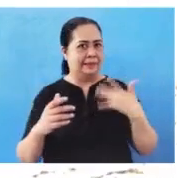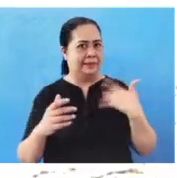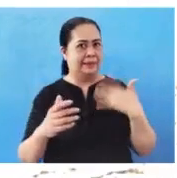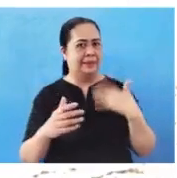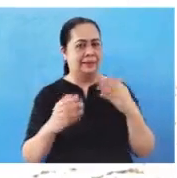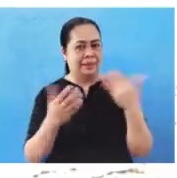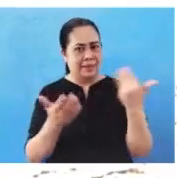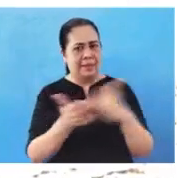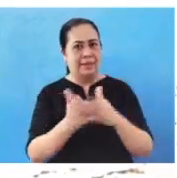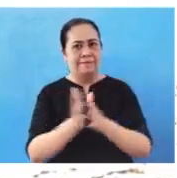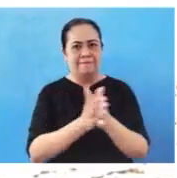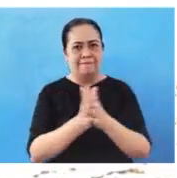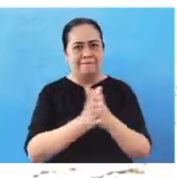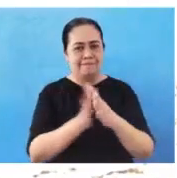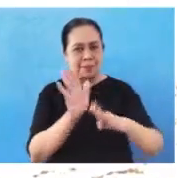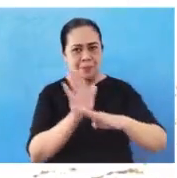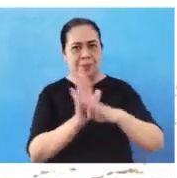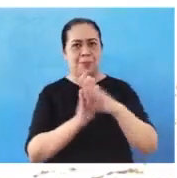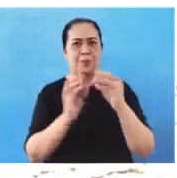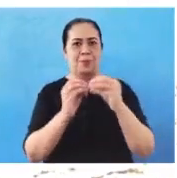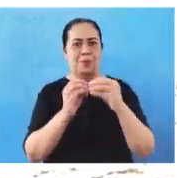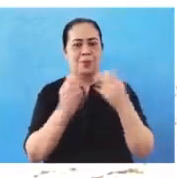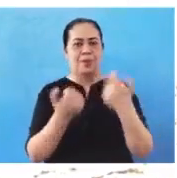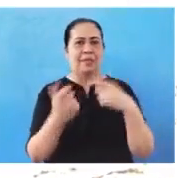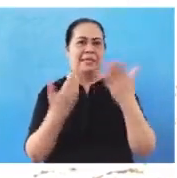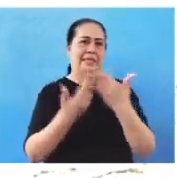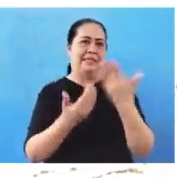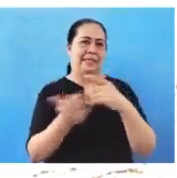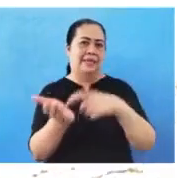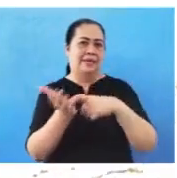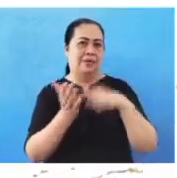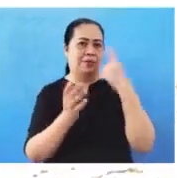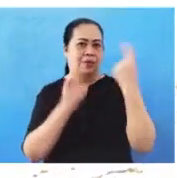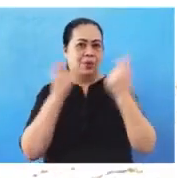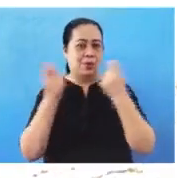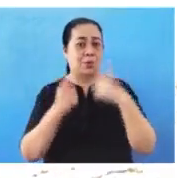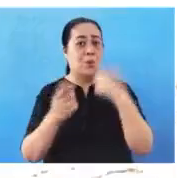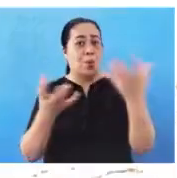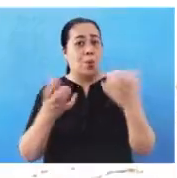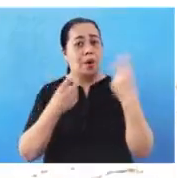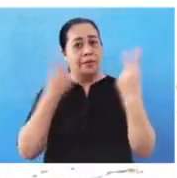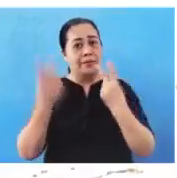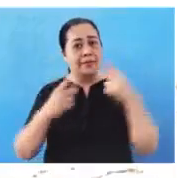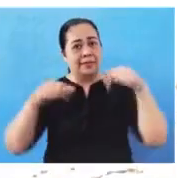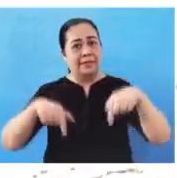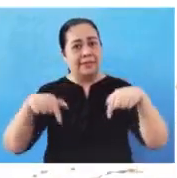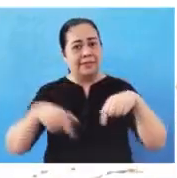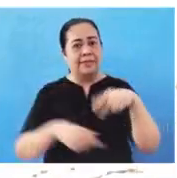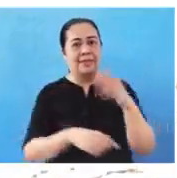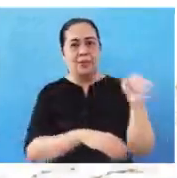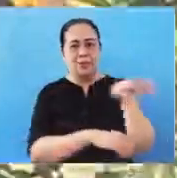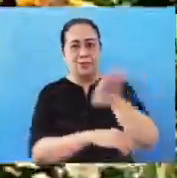turismo ngayong mas pinadali na ang mga requirement para sa mga turistang gustong bumisita dito sa Bohol.